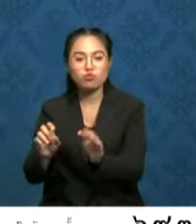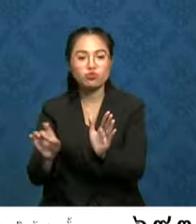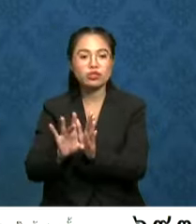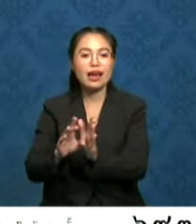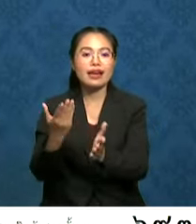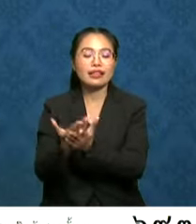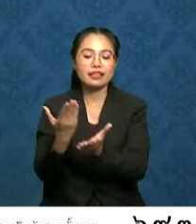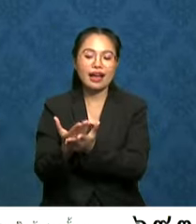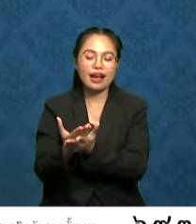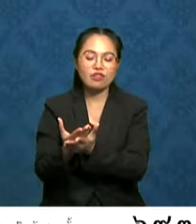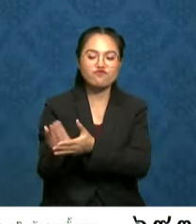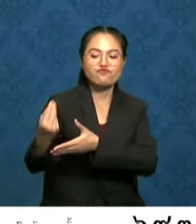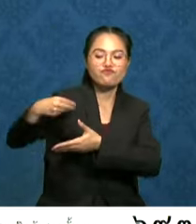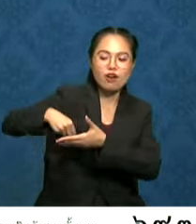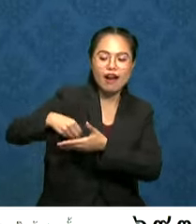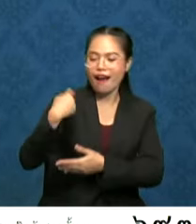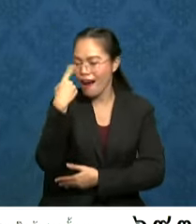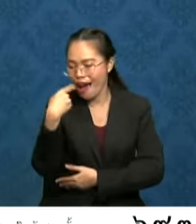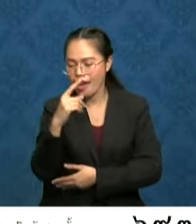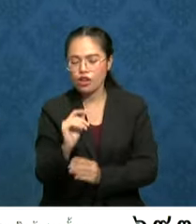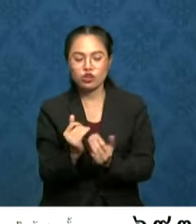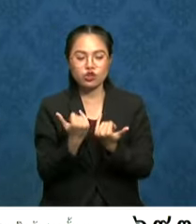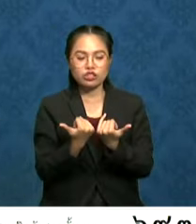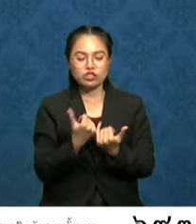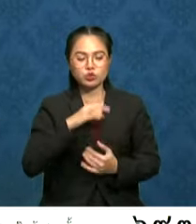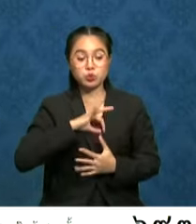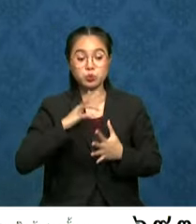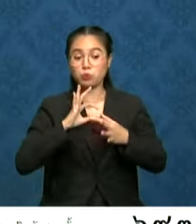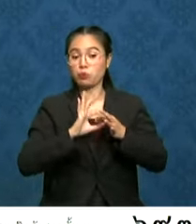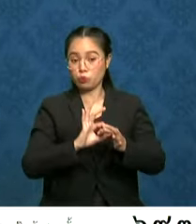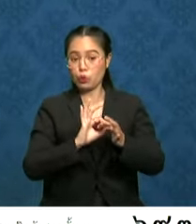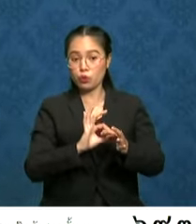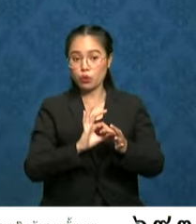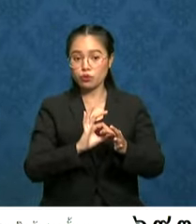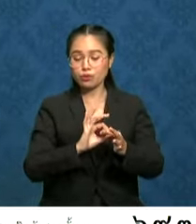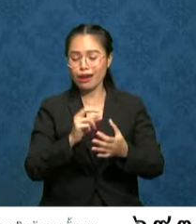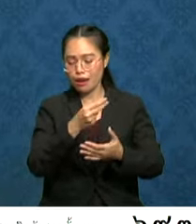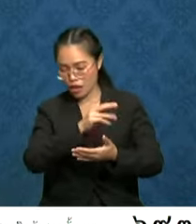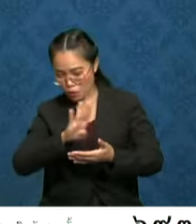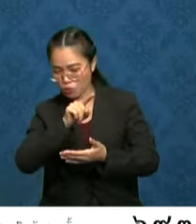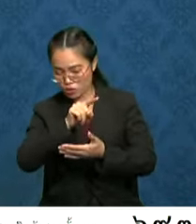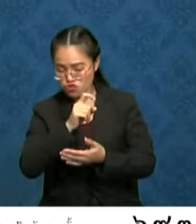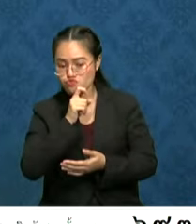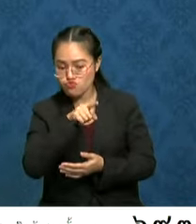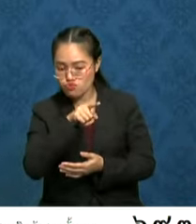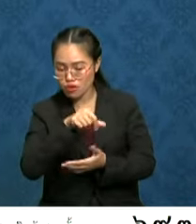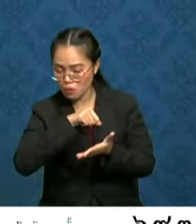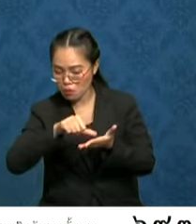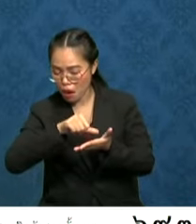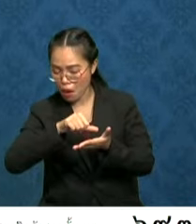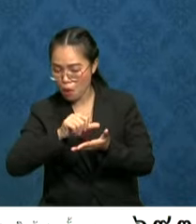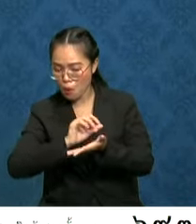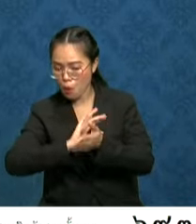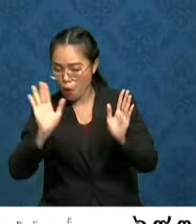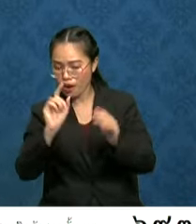เงินจะหมุนไปเข้ากระเป๋าใครตอนนี้ผมเริ่มกังวลครับว่า blockchainจะยังอยู่ในนโยบายตรงนี้หรือเปล่าสรุป